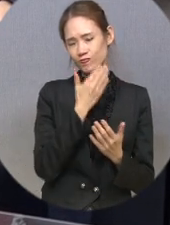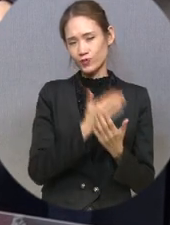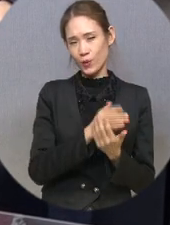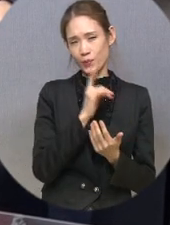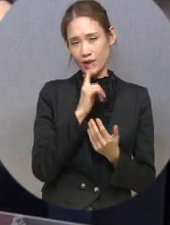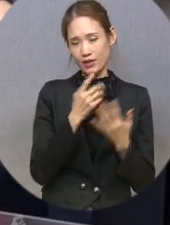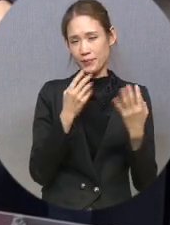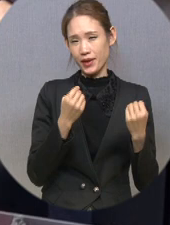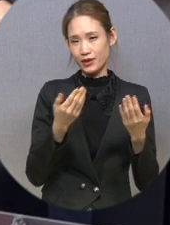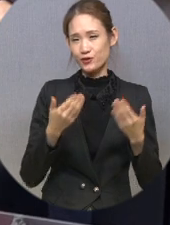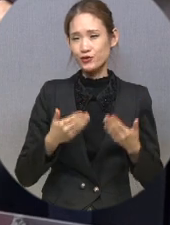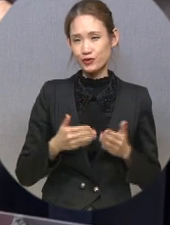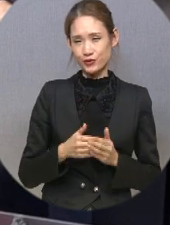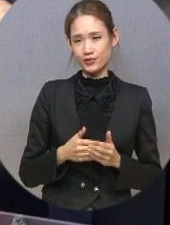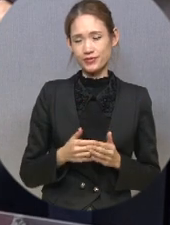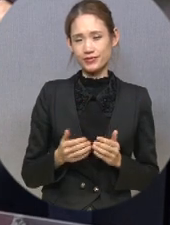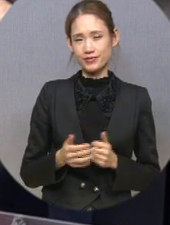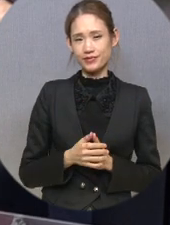많이 해주셨는데요.